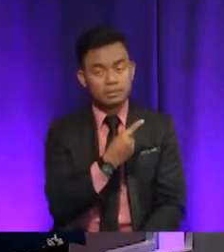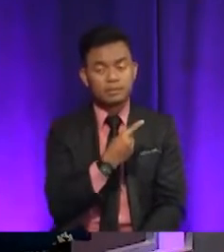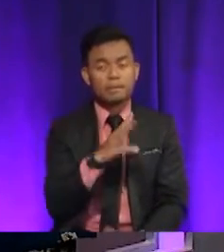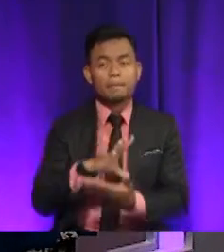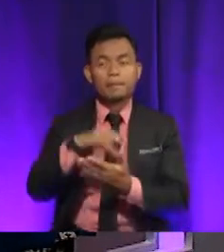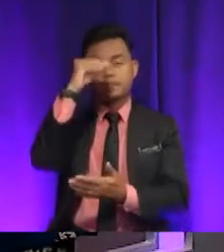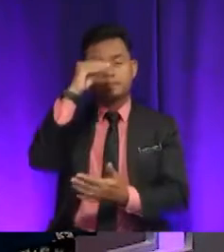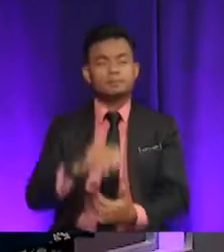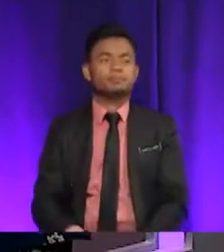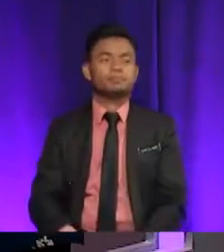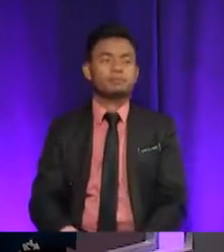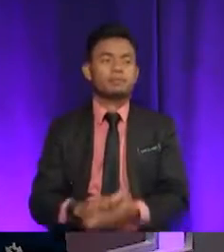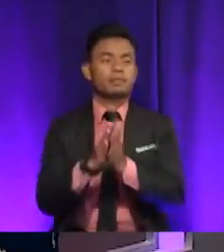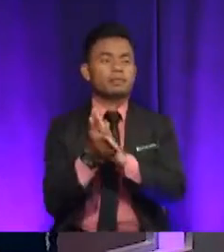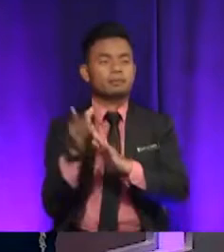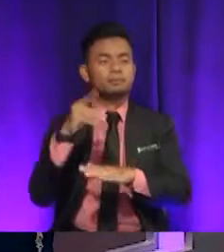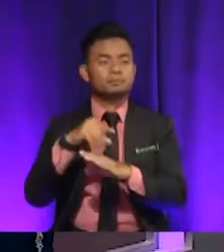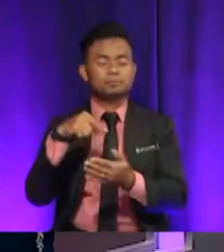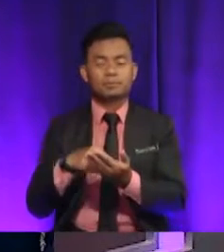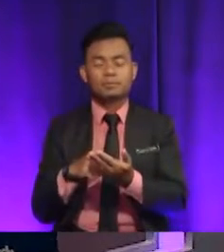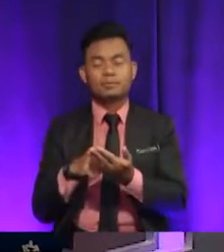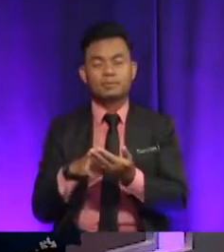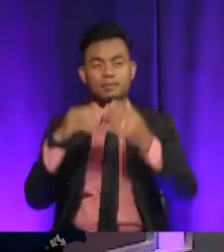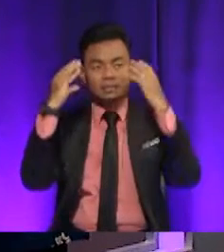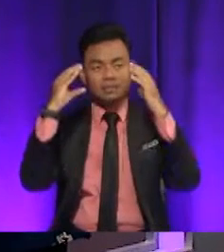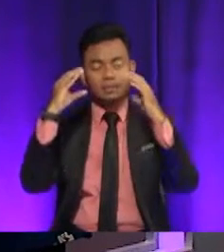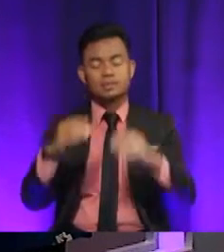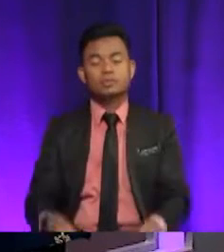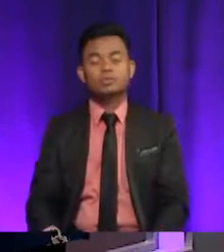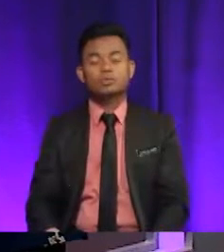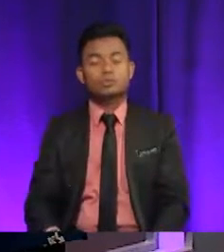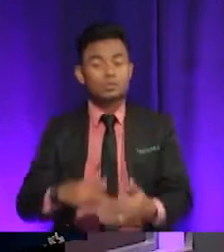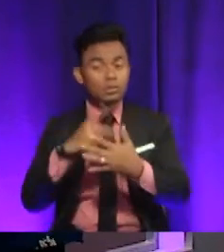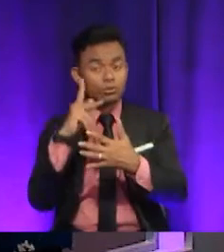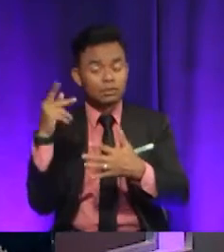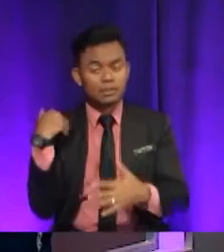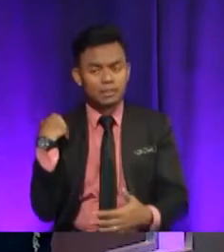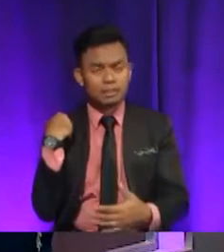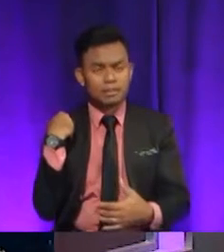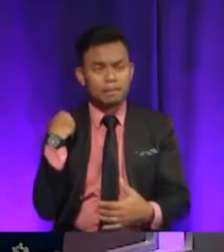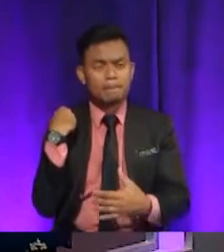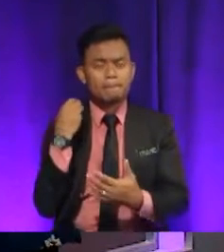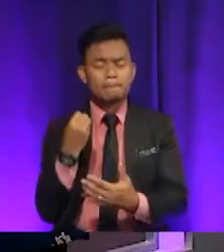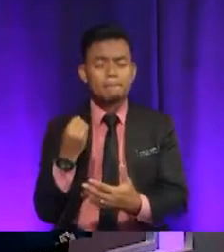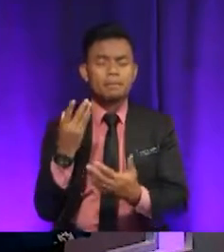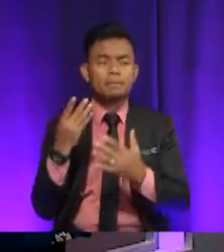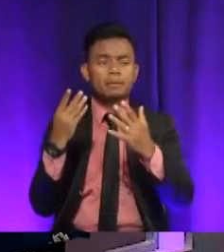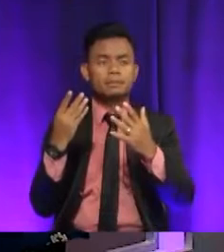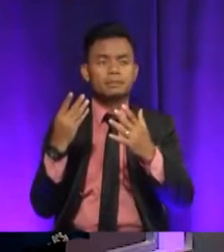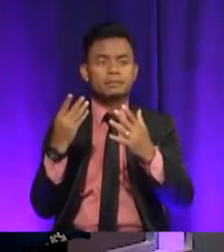keluarkan oke Ada beberapa kepribadian unggul yang ada pada watak Baginda Raja